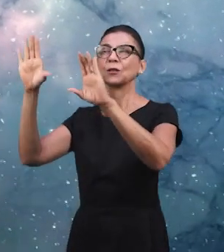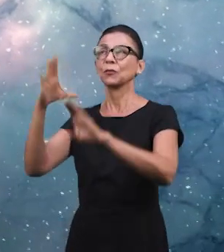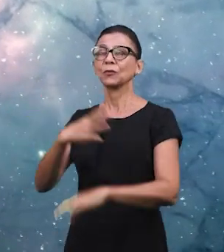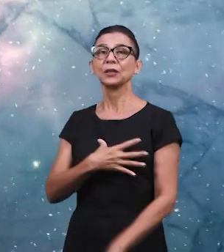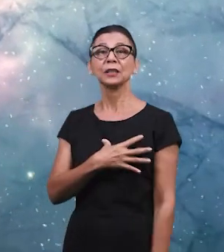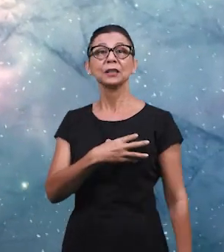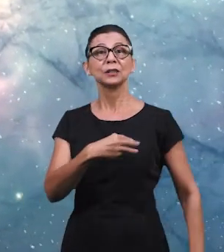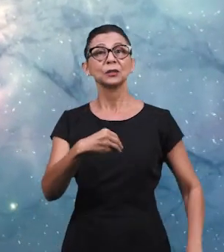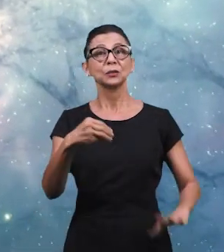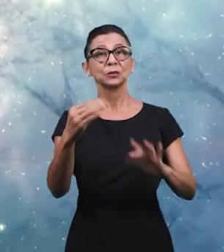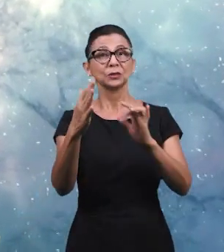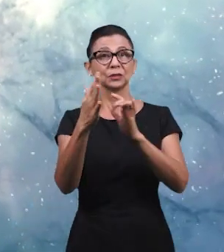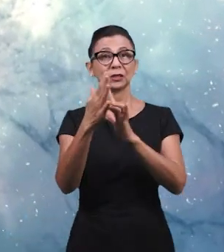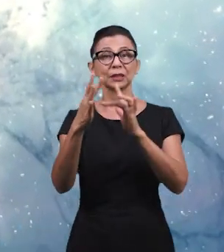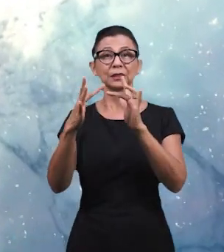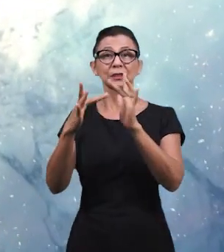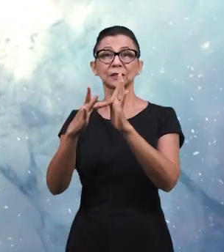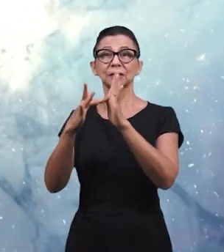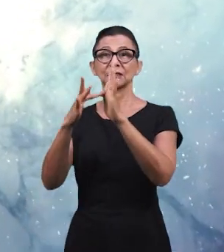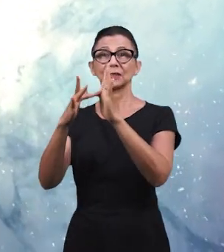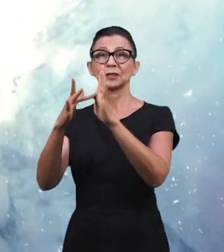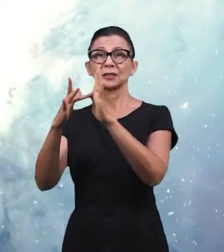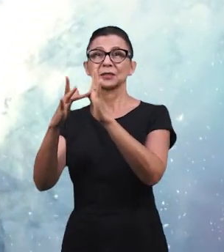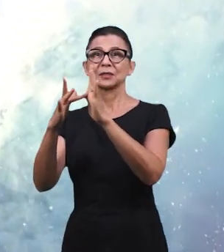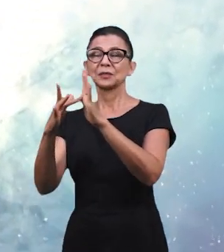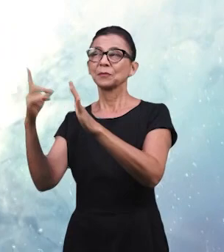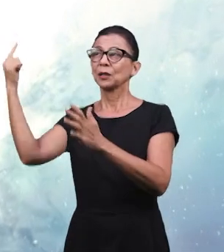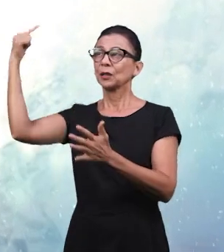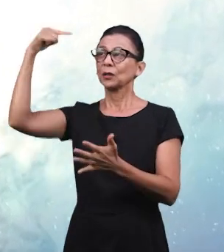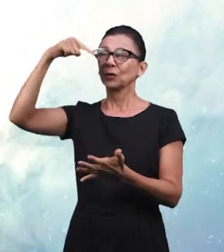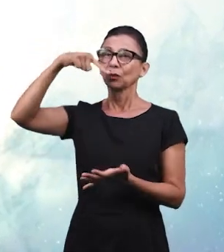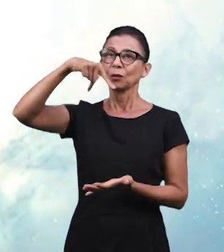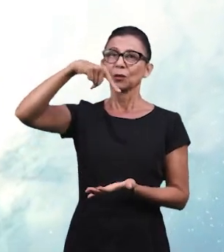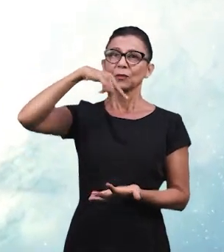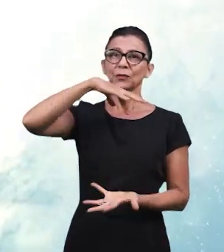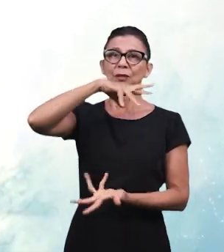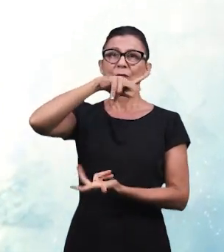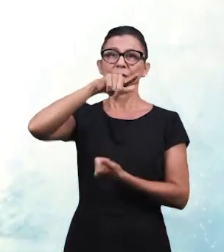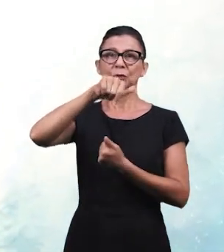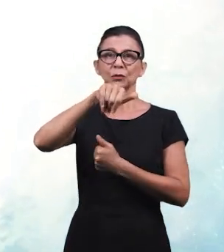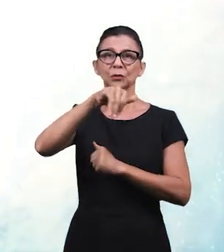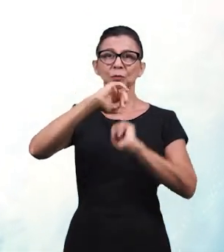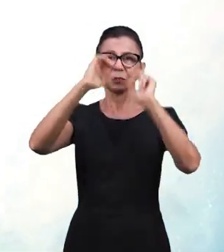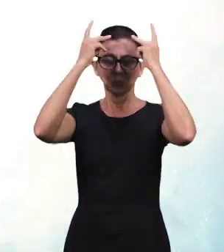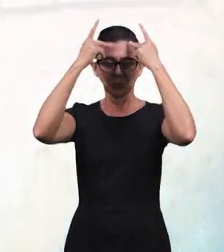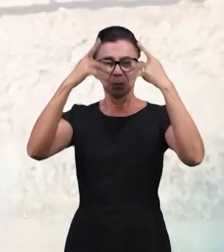Он своего благословенного Сына отдал за всех нас.